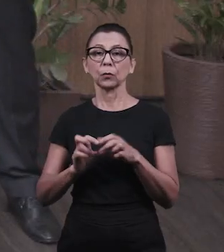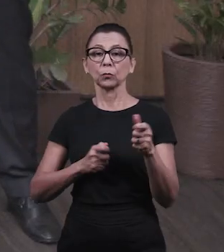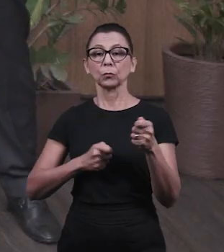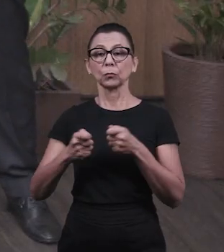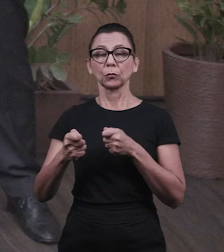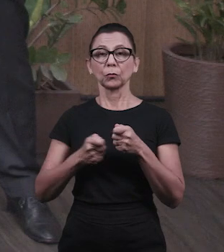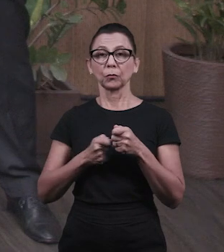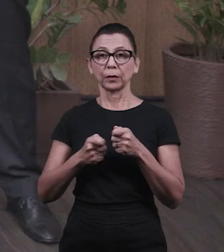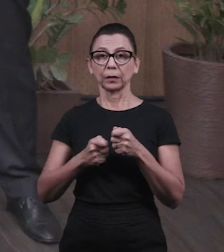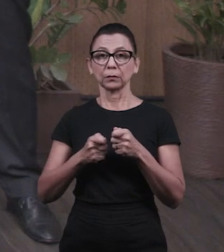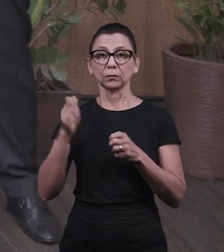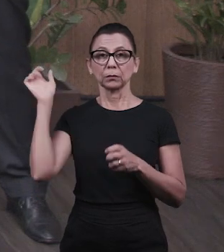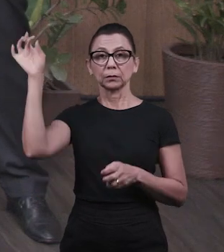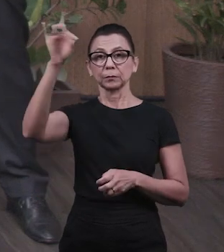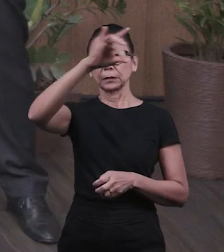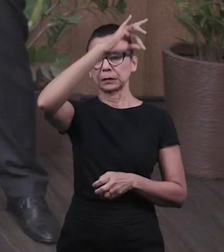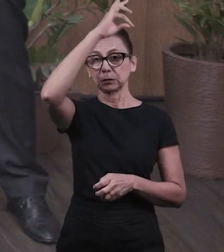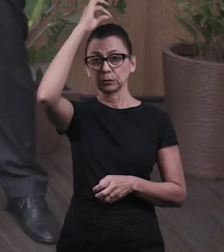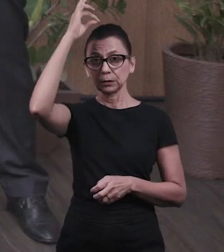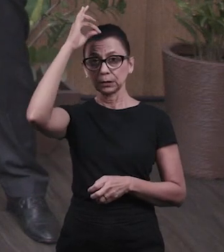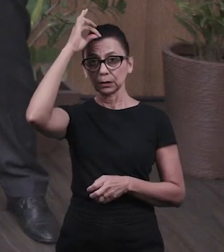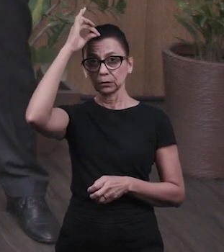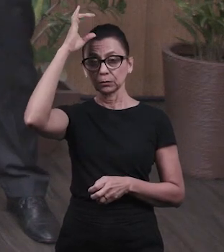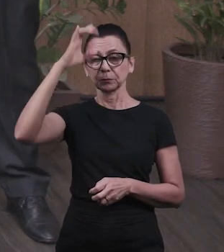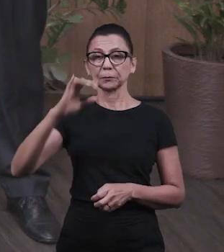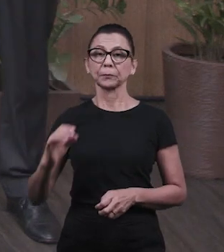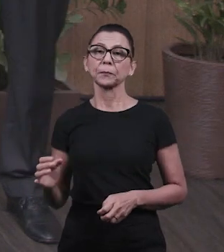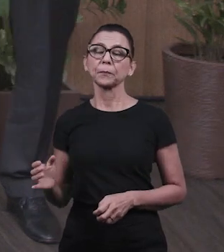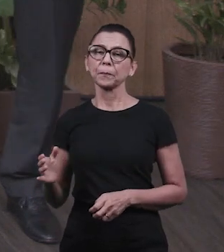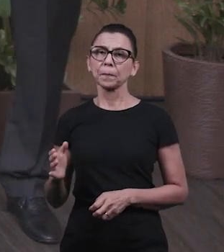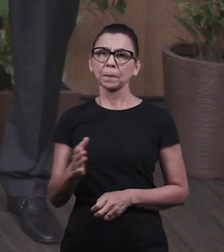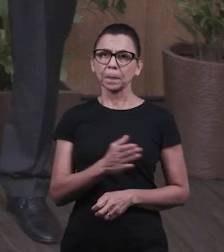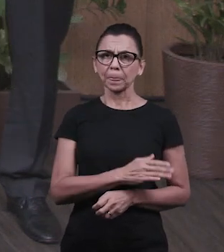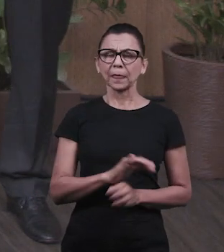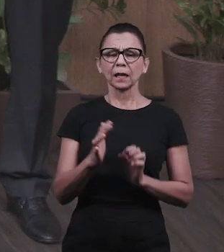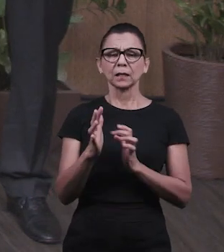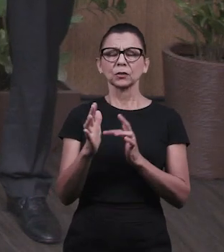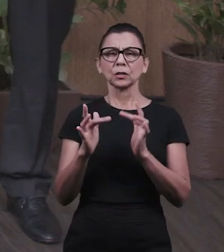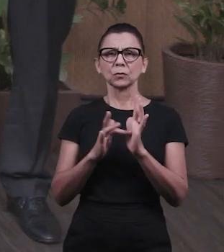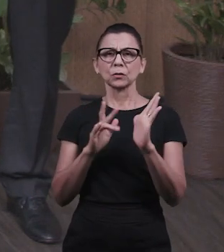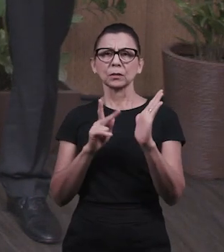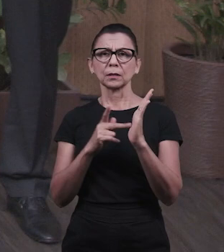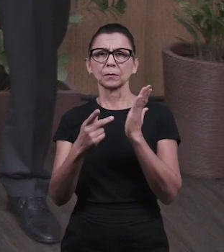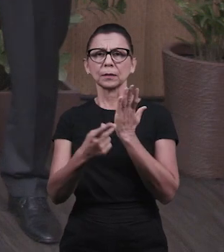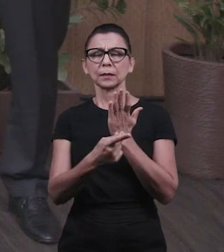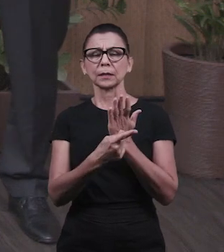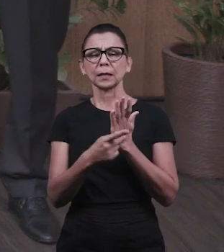Иисус показал в притче, что женщина, она взяла и положила